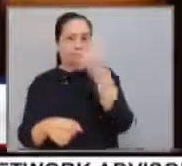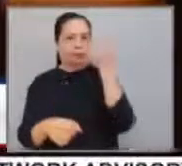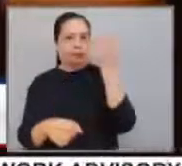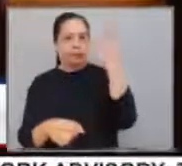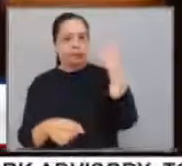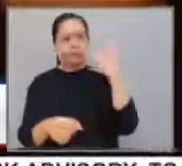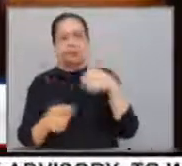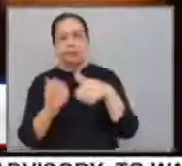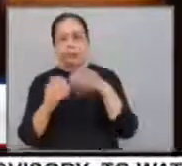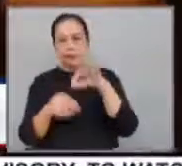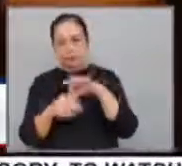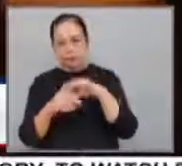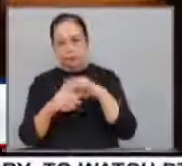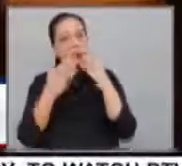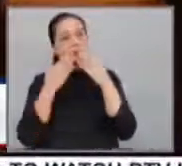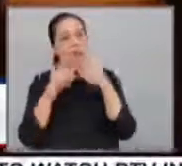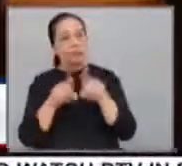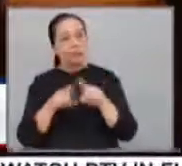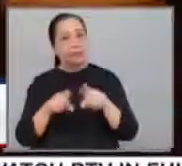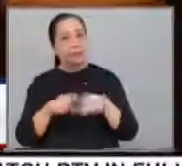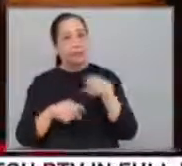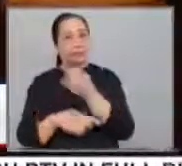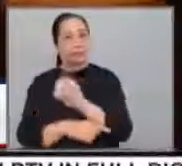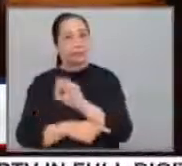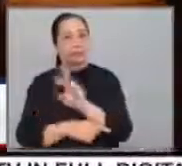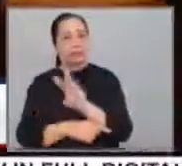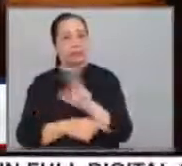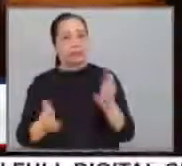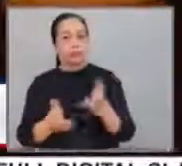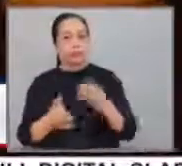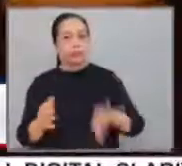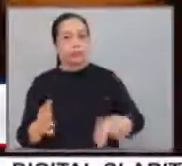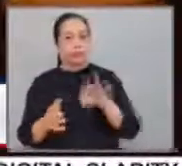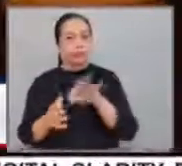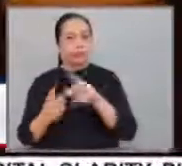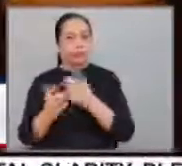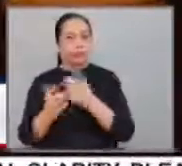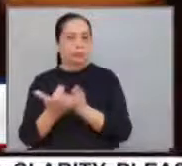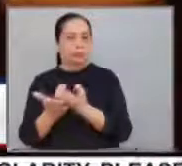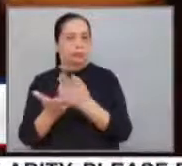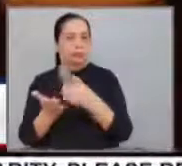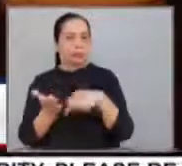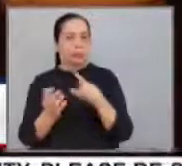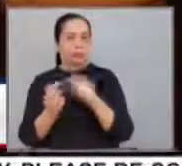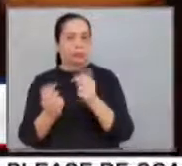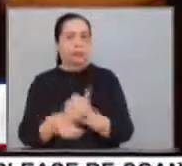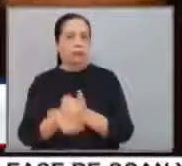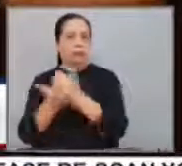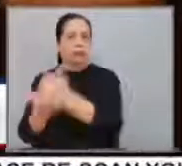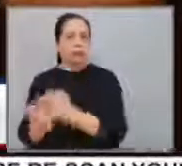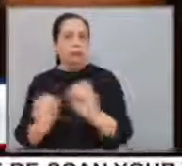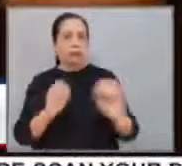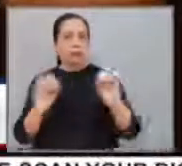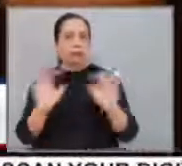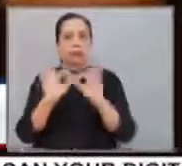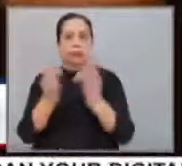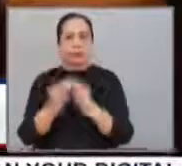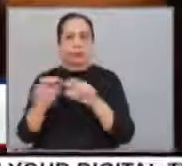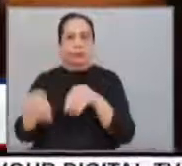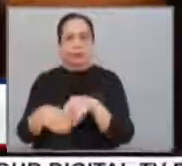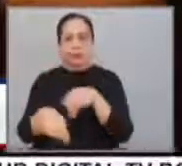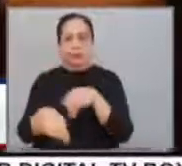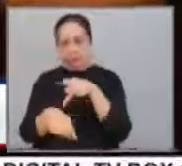halalan. Nagpasalamat din siya sa mga OFW rito dahil sa ambag ng mga ito sa ekonomiya at sa pagtulong na rin sa kanilang pamilya sa Pilipinas.